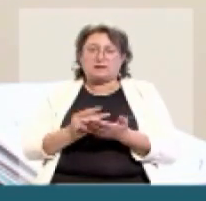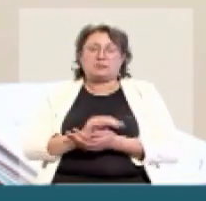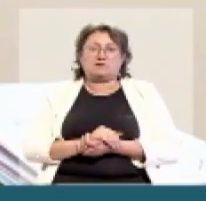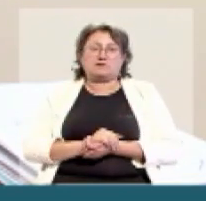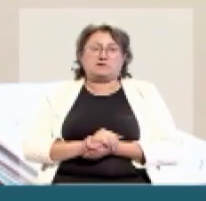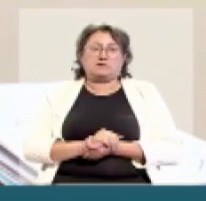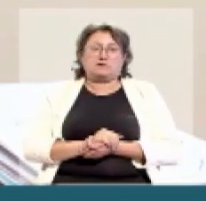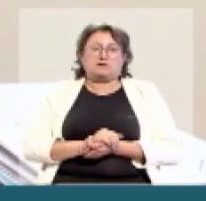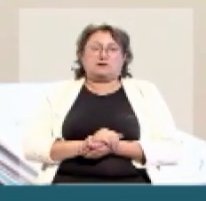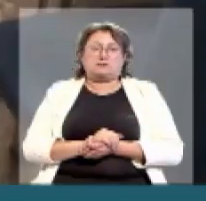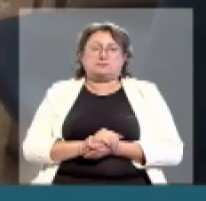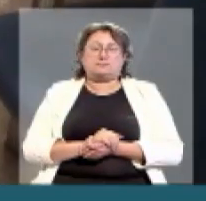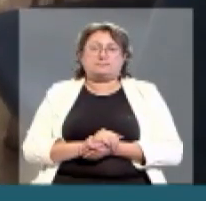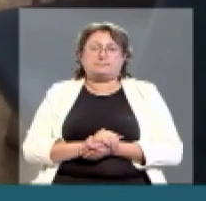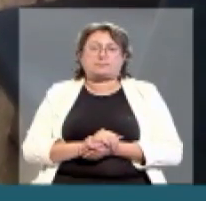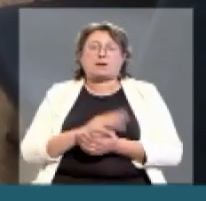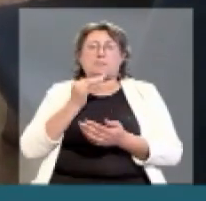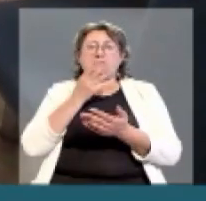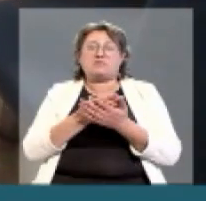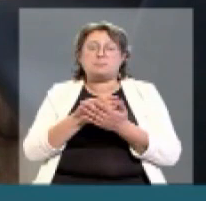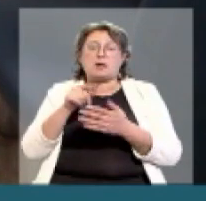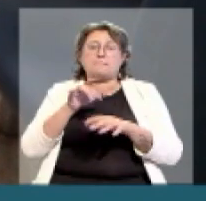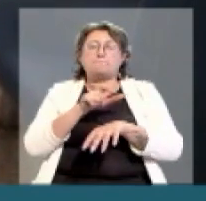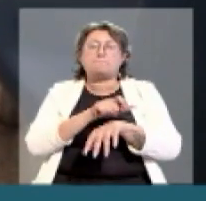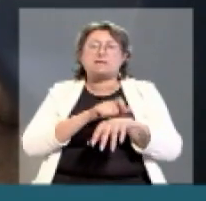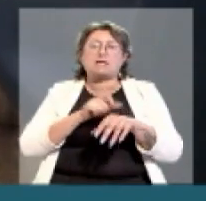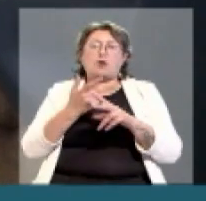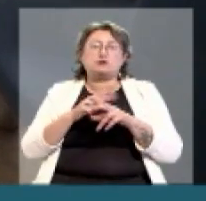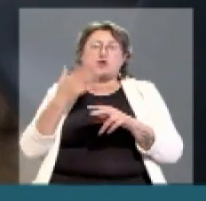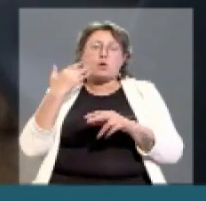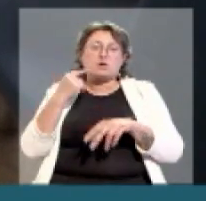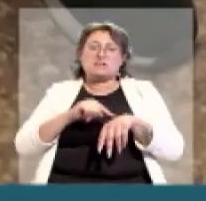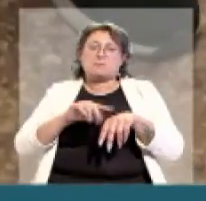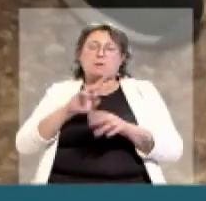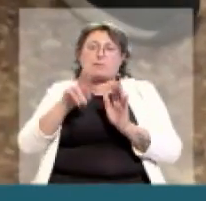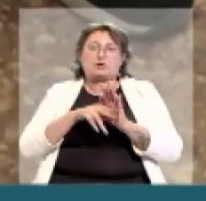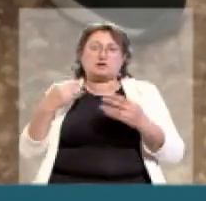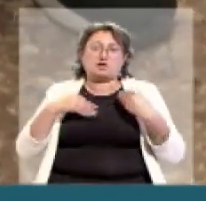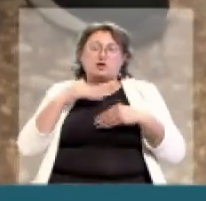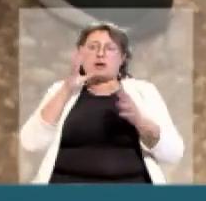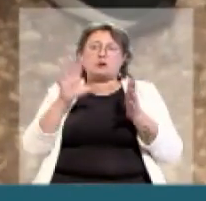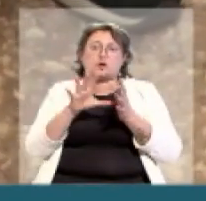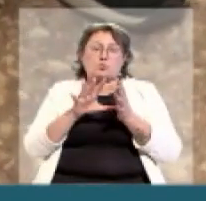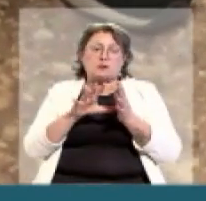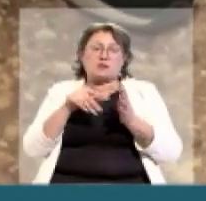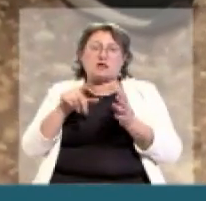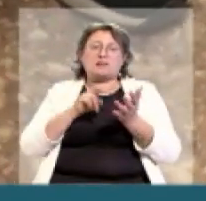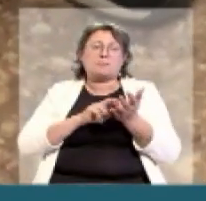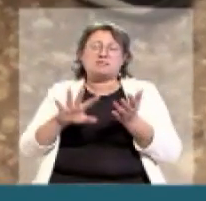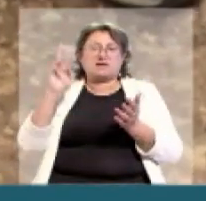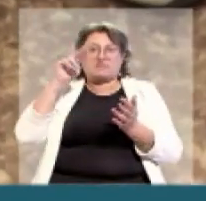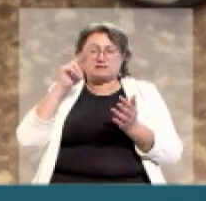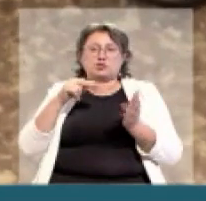у самого участкового инспектора. По своим свойствам браслет очень легок и незаметен под одеждой. Электронное устройство не боится